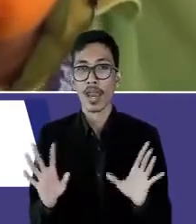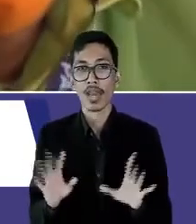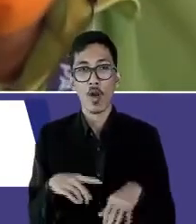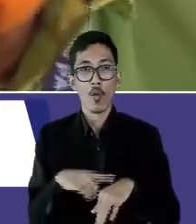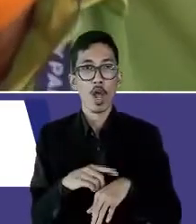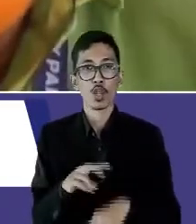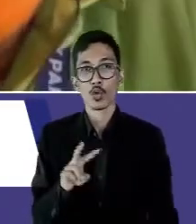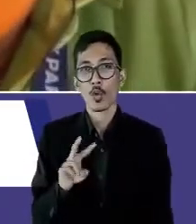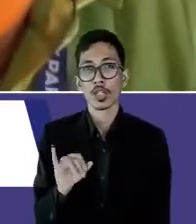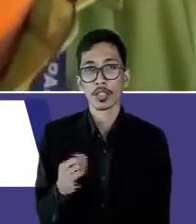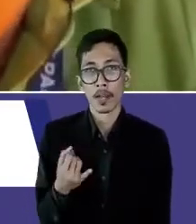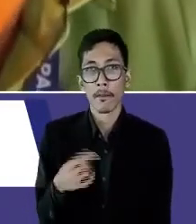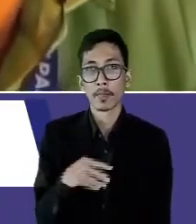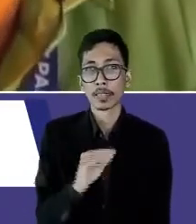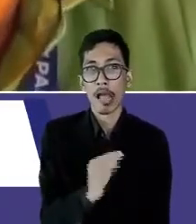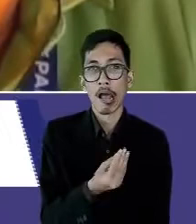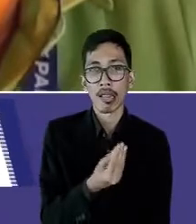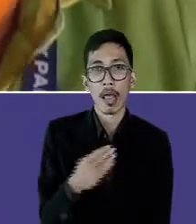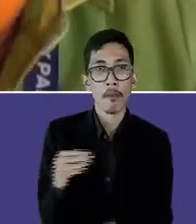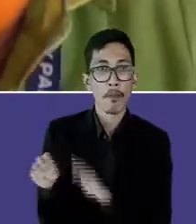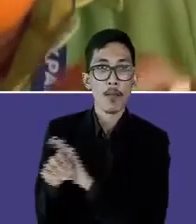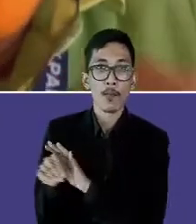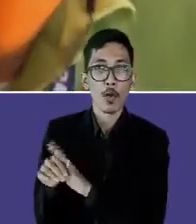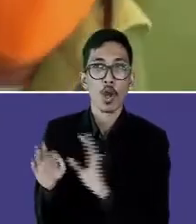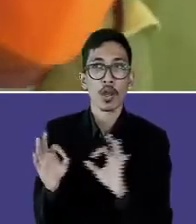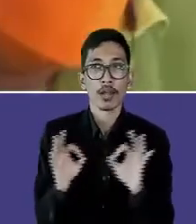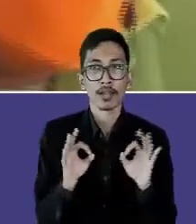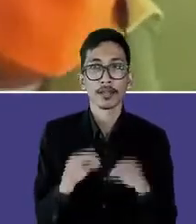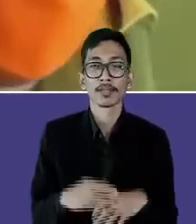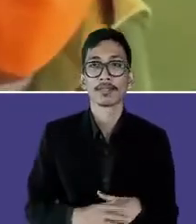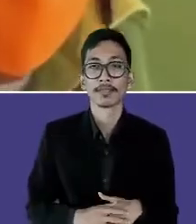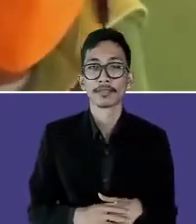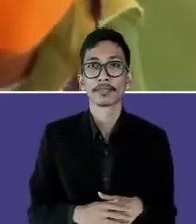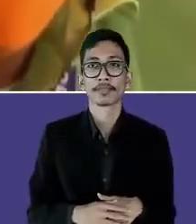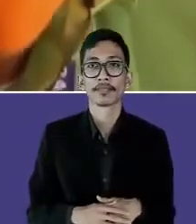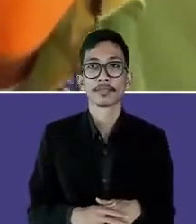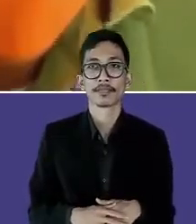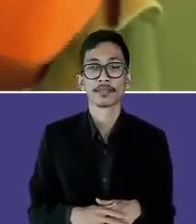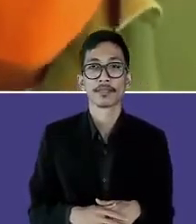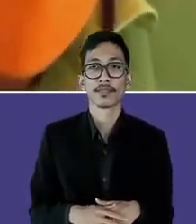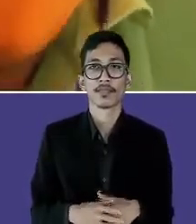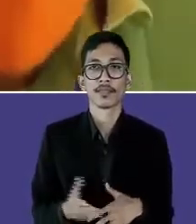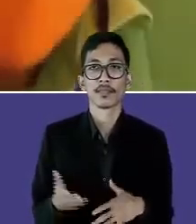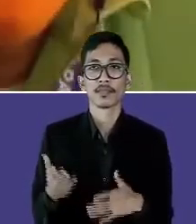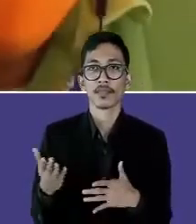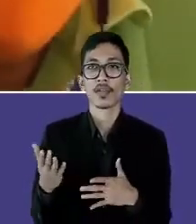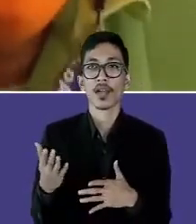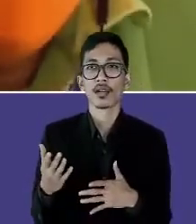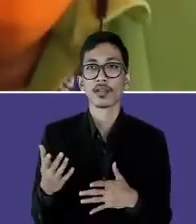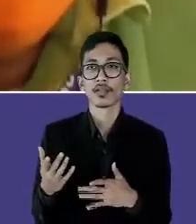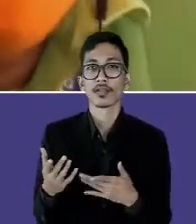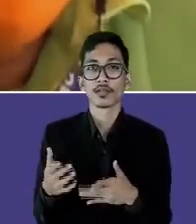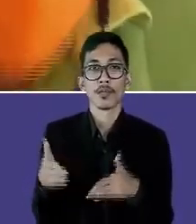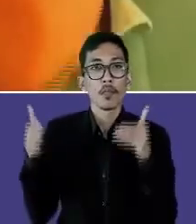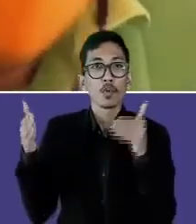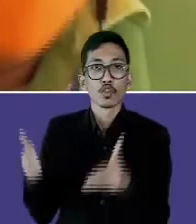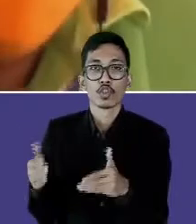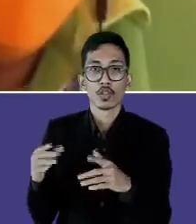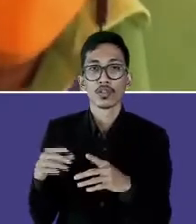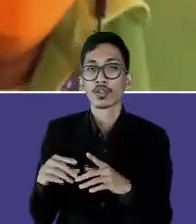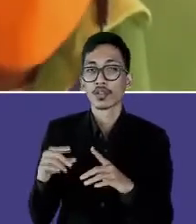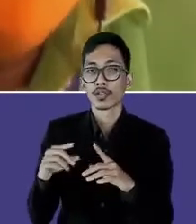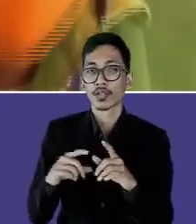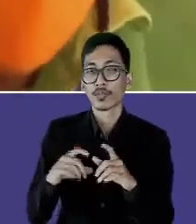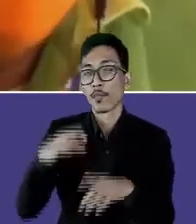Jakarta. Ya. Baik. Pak Lilis, pihak pemadam kebakaran, pihak Satpol PP, karena Pak Lilis juga ada di situ, itu juga